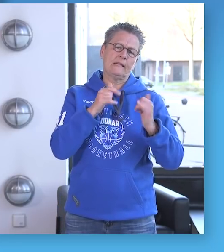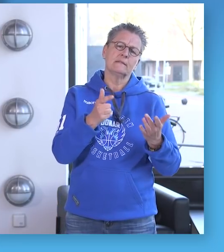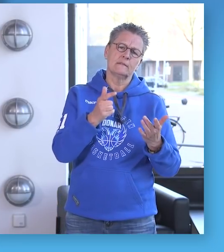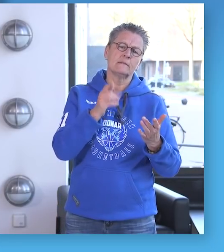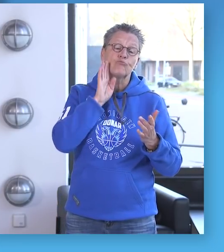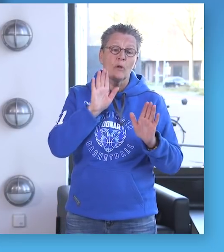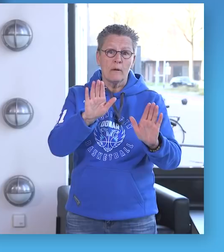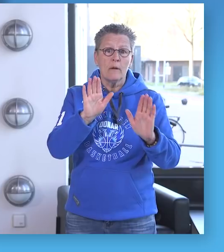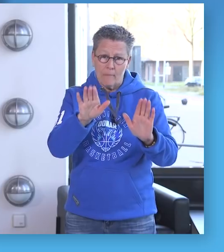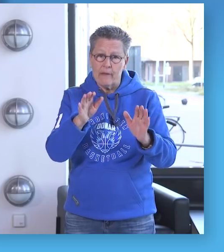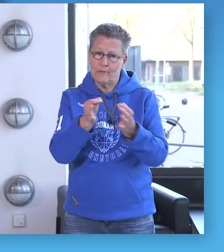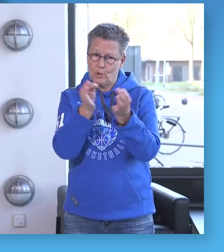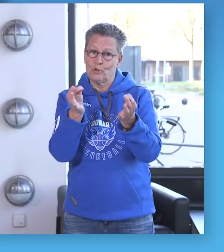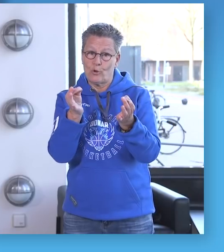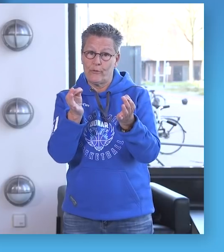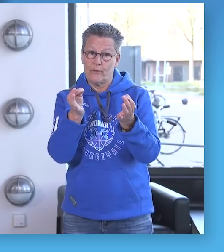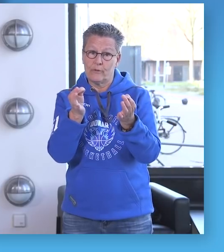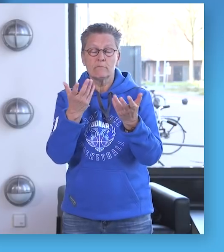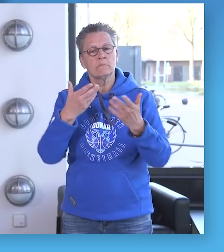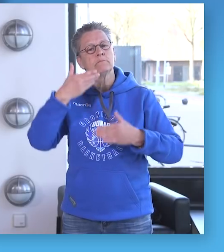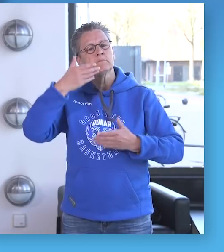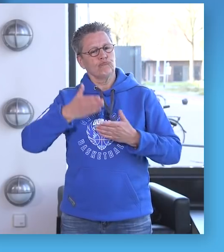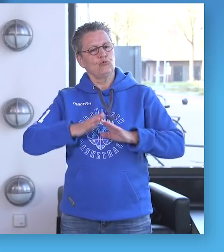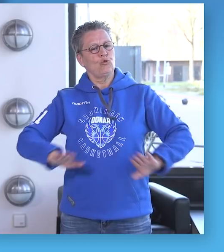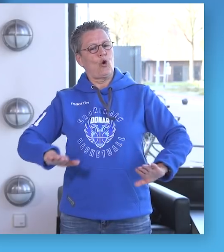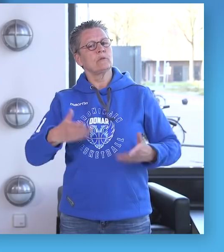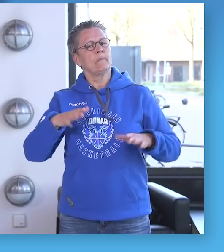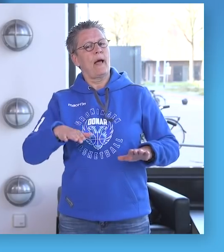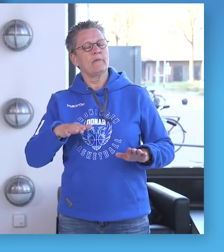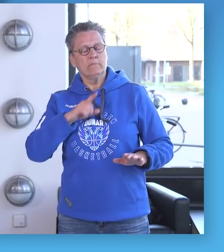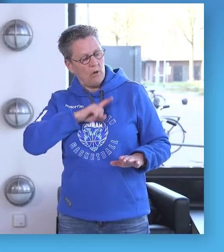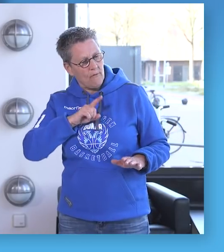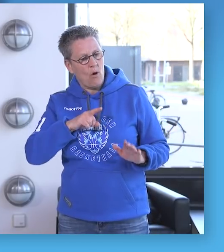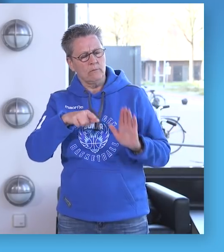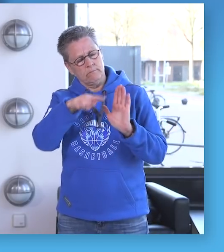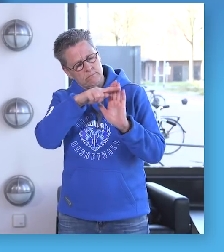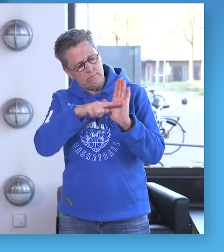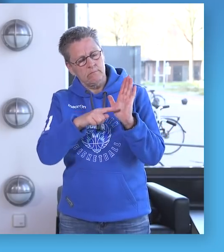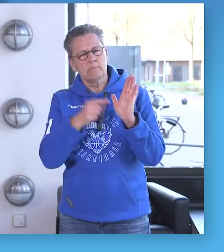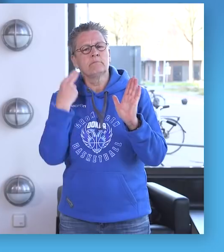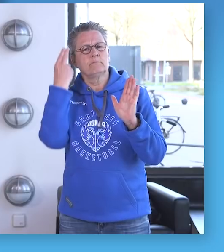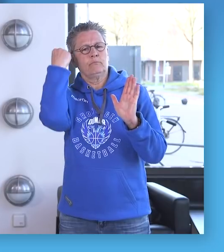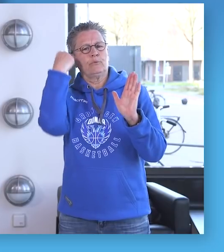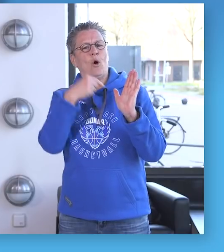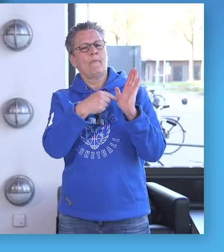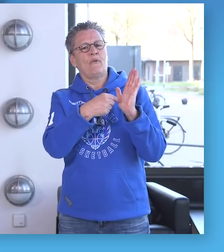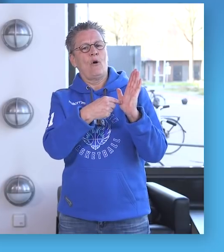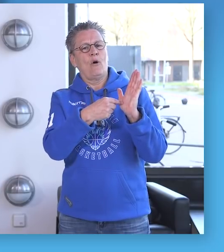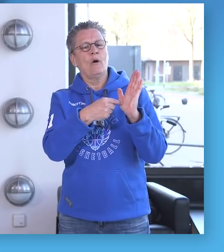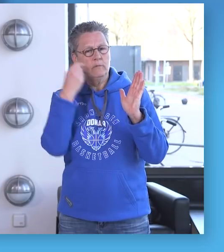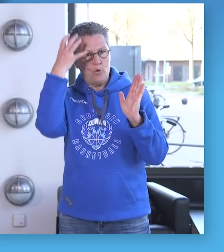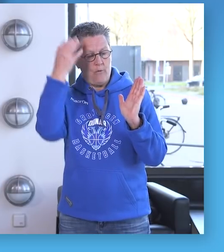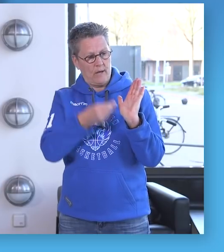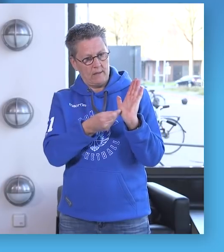vooral gezond. Zorg dat we nuchter blijven. Hou je gewoon aan de voorschriften die de overheid